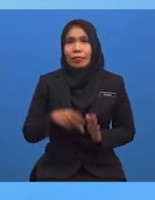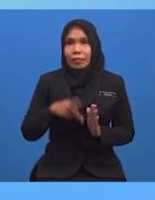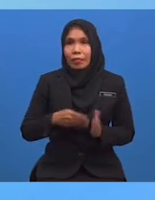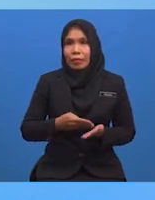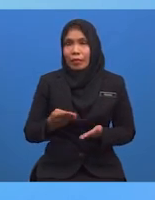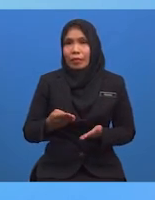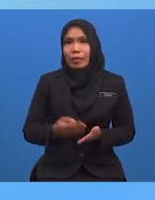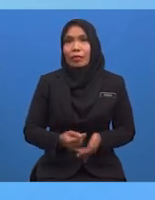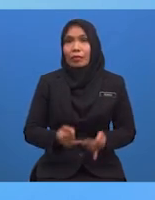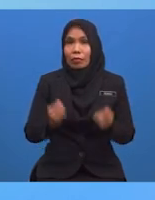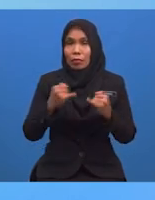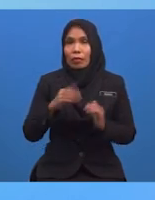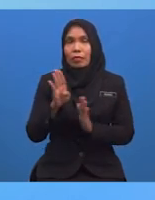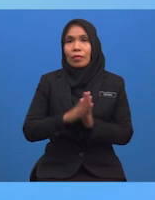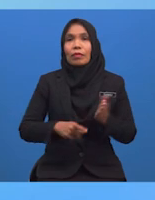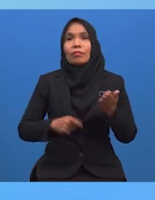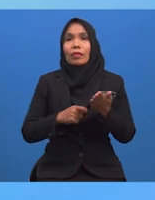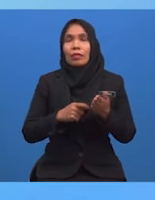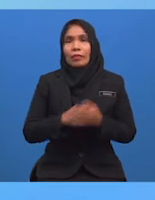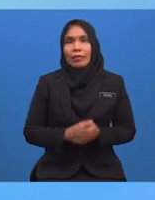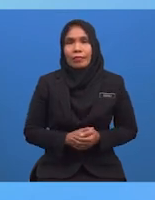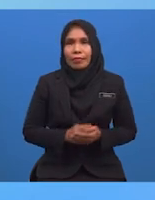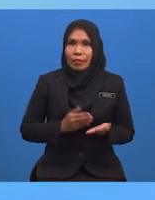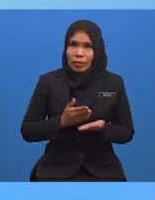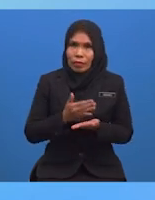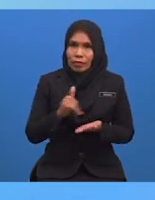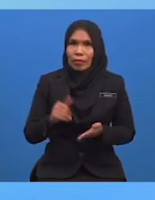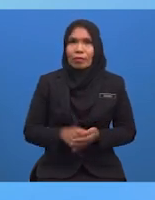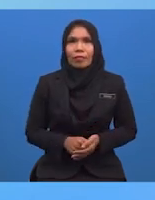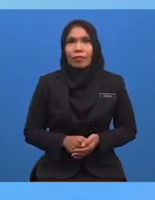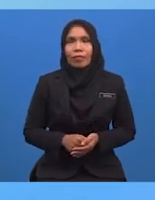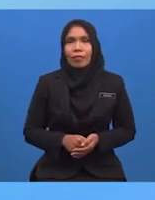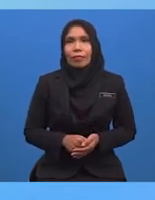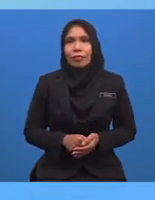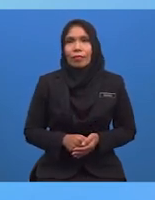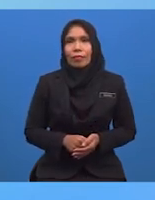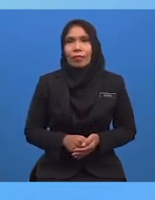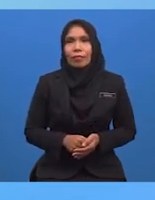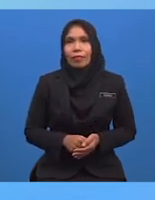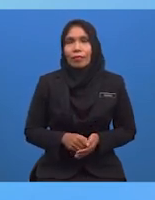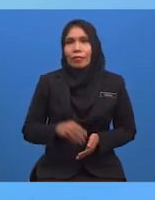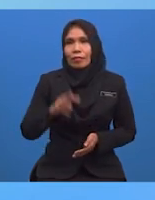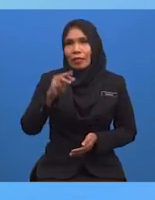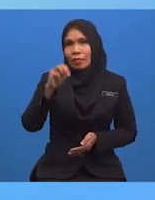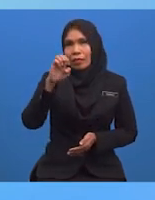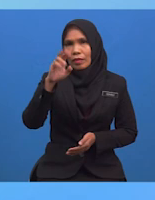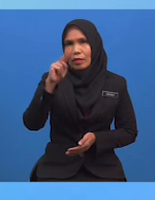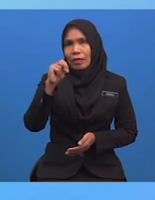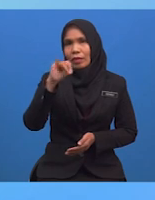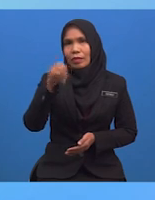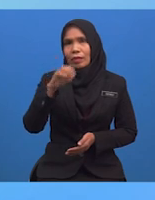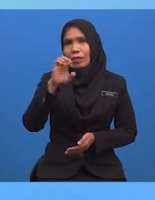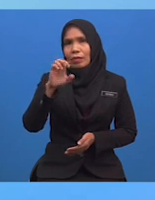itu bertambah. Ini seterusnya menjejaskan imbangan pembayaran negara.